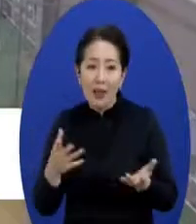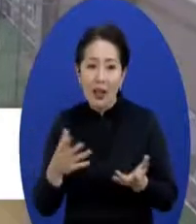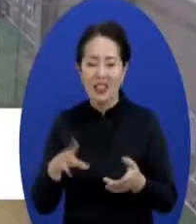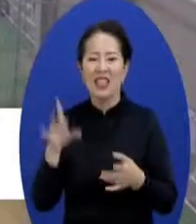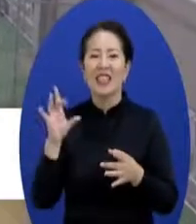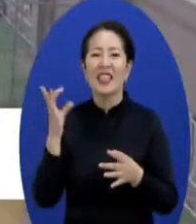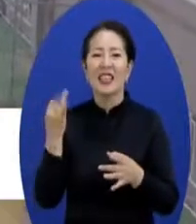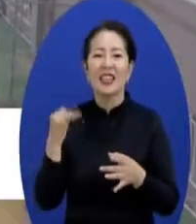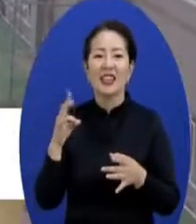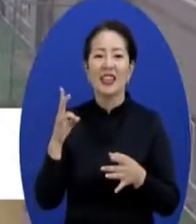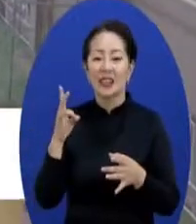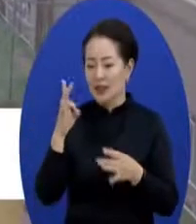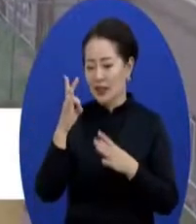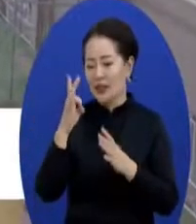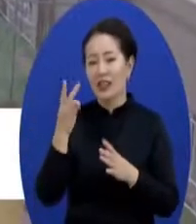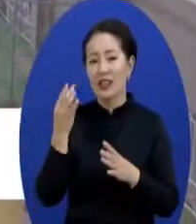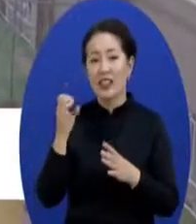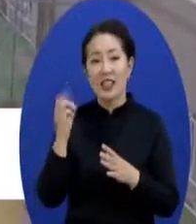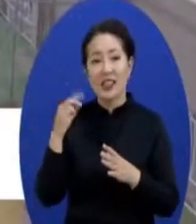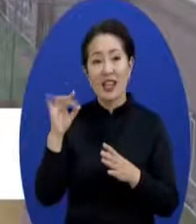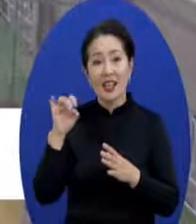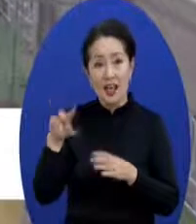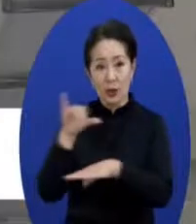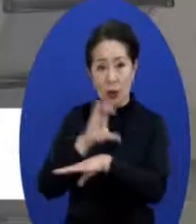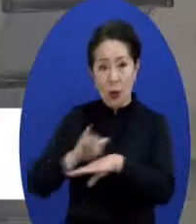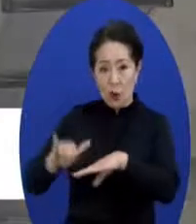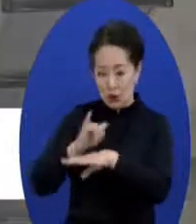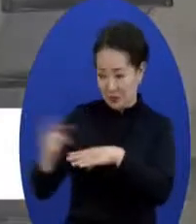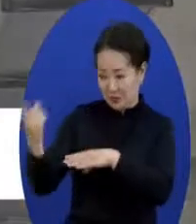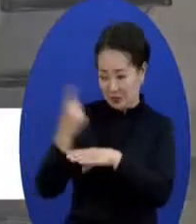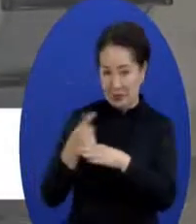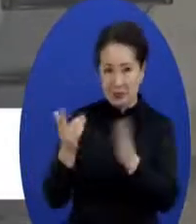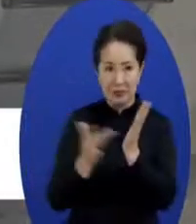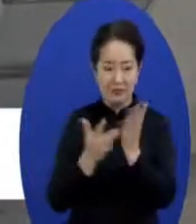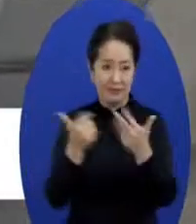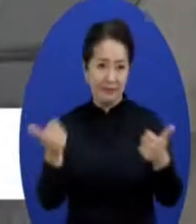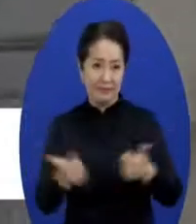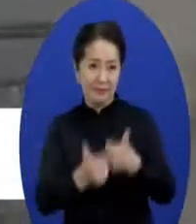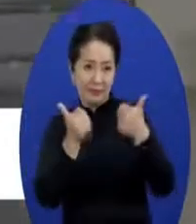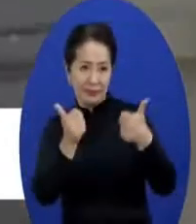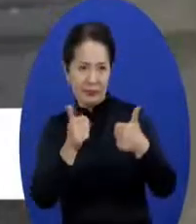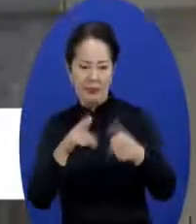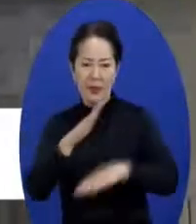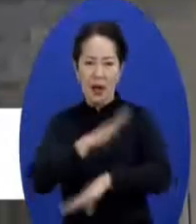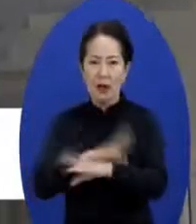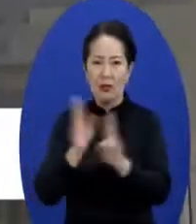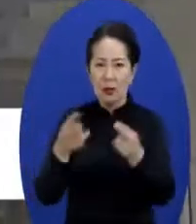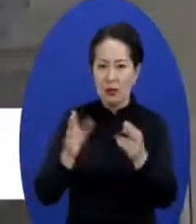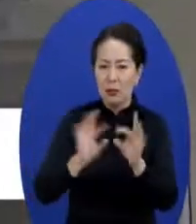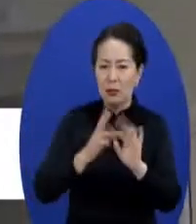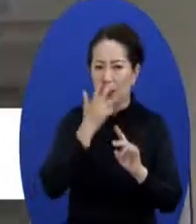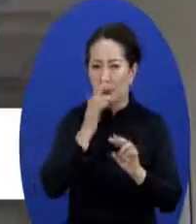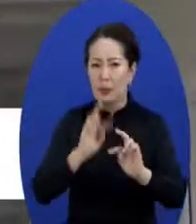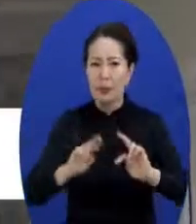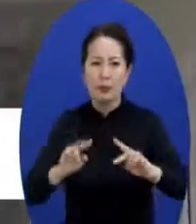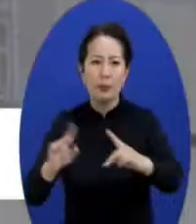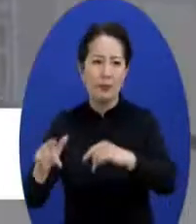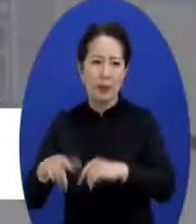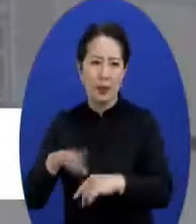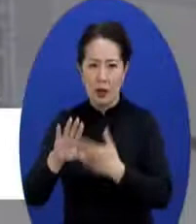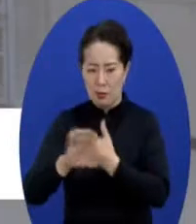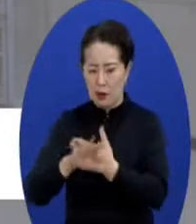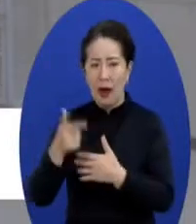ирсэн хүүхдийн ээлтэй орчинд очиулсан зориулттай. Технологийн шин шийдлээр сургалтын анги танхимыг тогтоолно. Мөн сургуулийн барилга, аюул